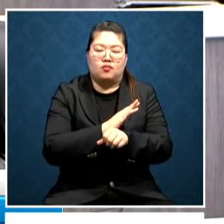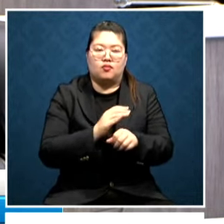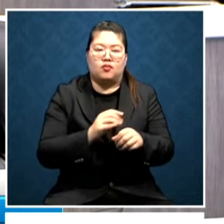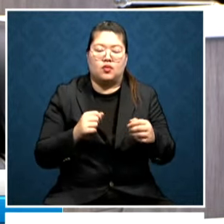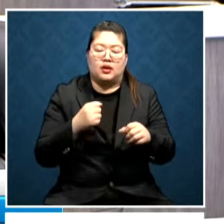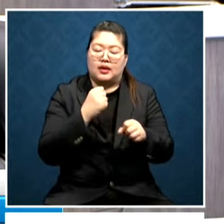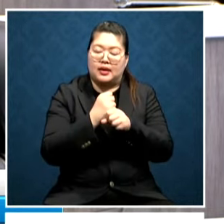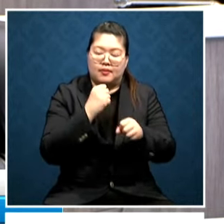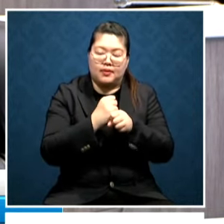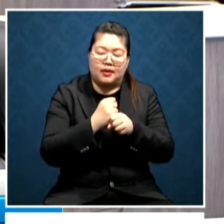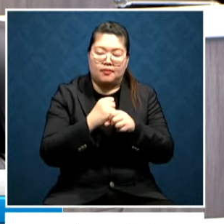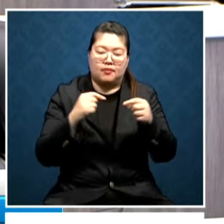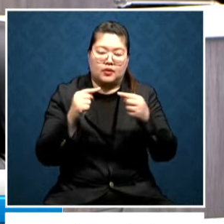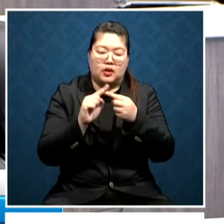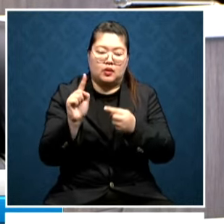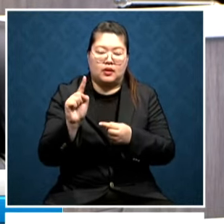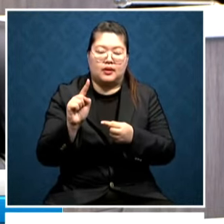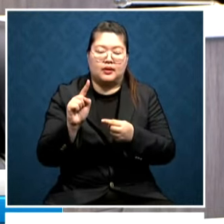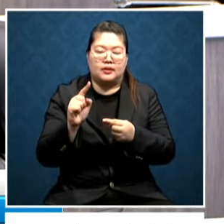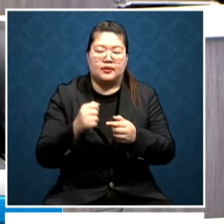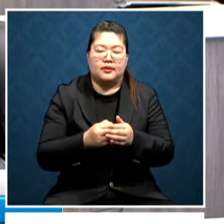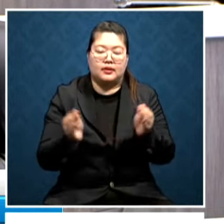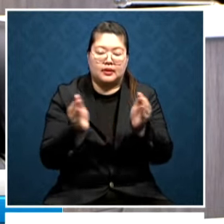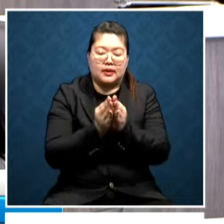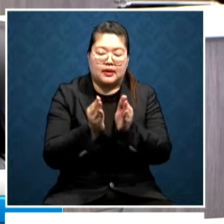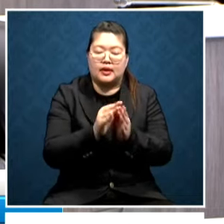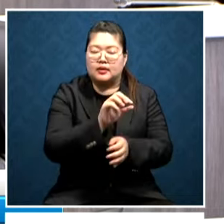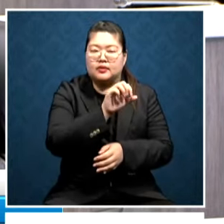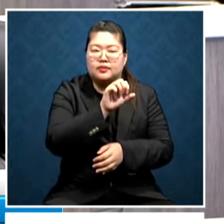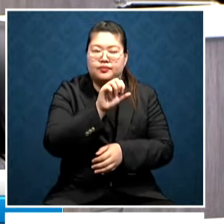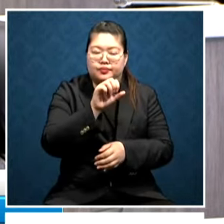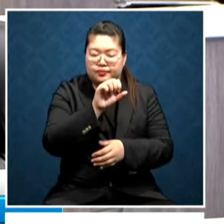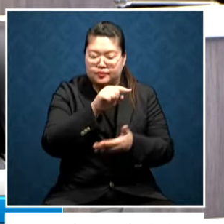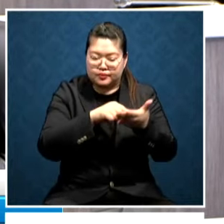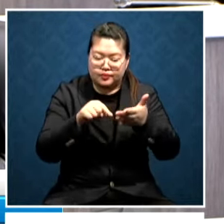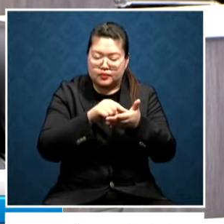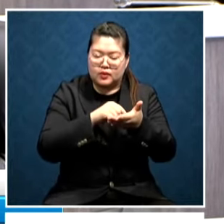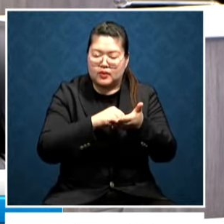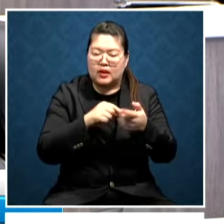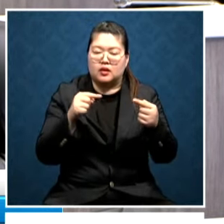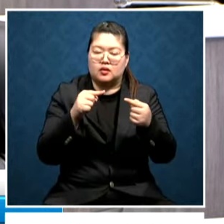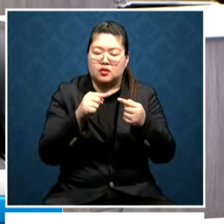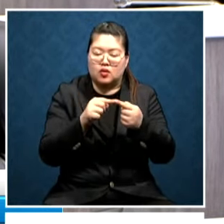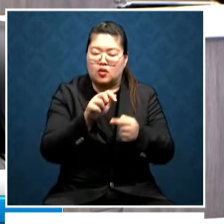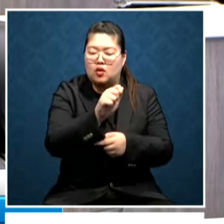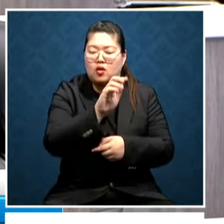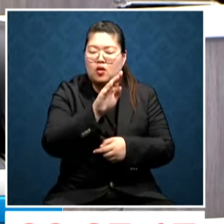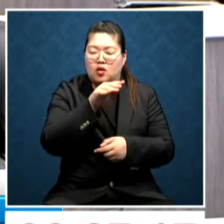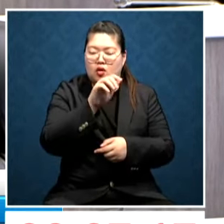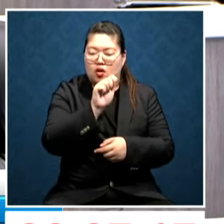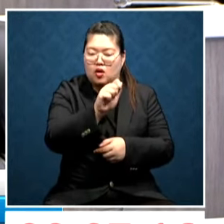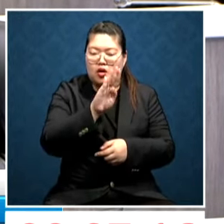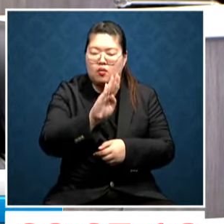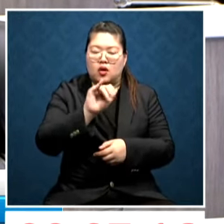ะทำเรื่องของการออกเสียงสสนะครับออกเสียงเลือกตั้งท้องถิ่นซึ่งจะเกิดขึ้นในต้นเดือนกุมภาพัน